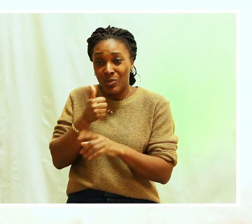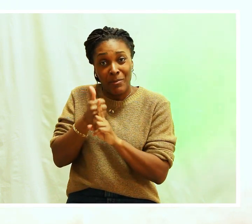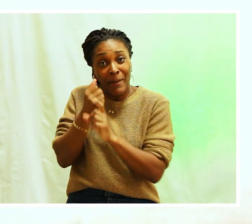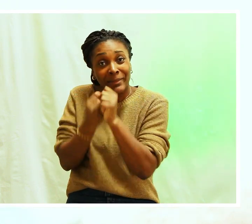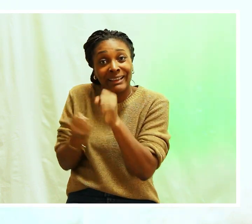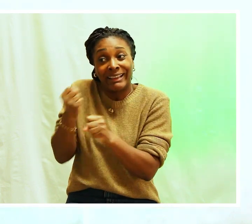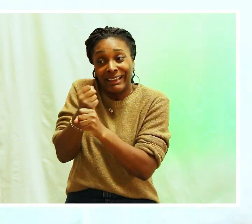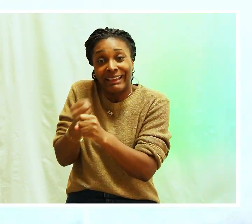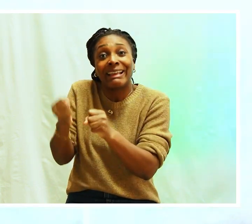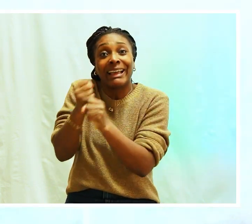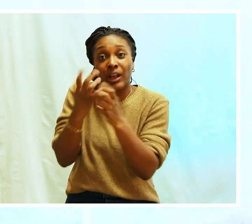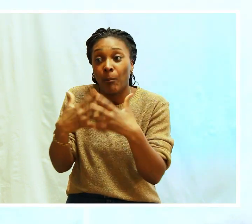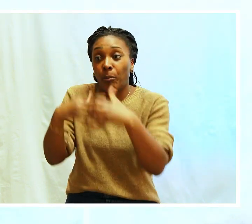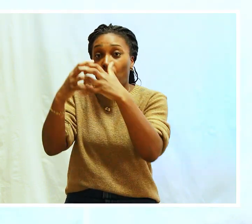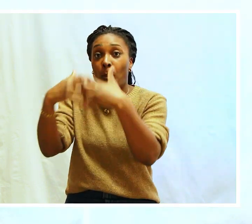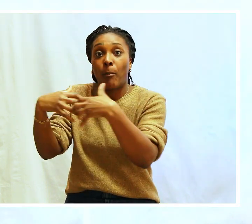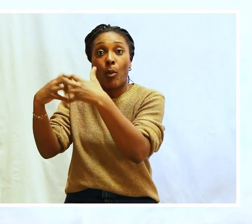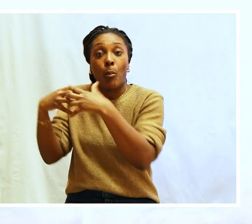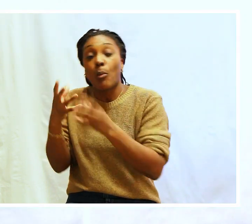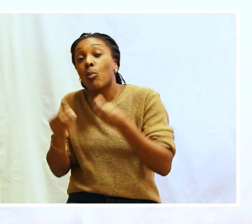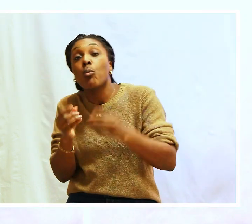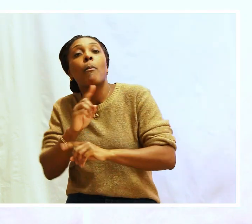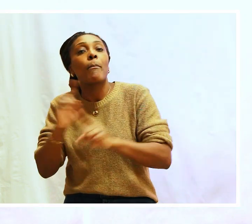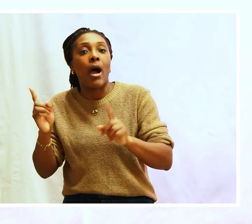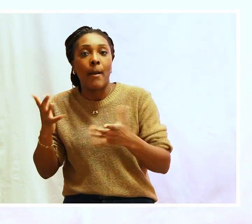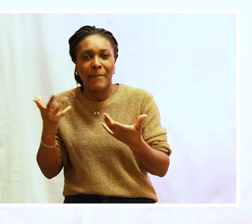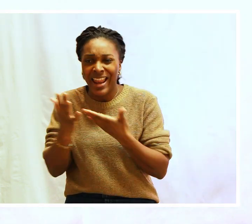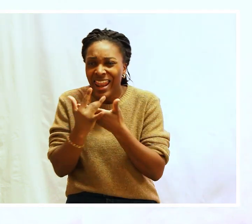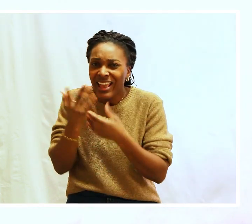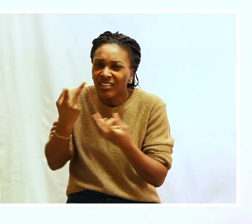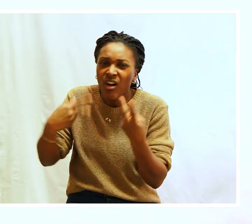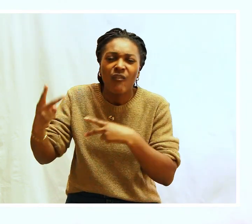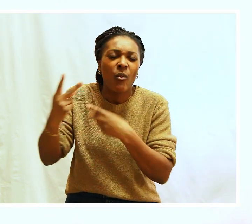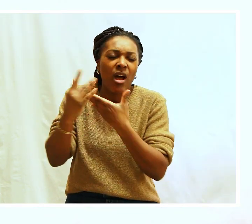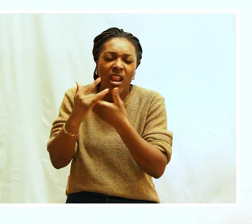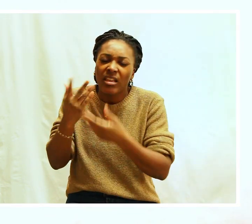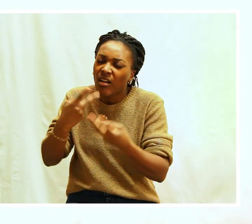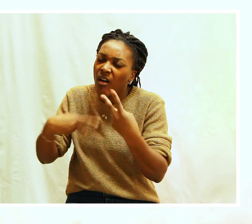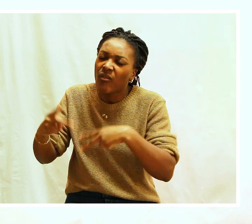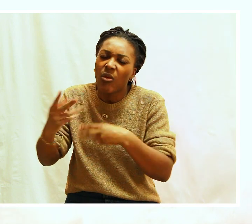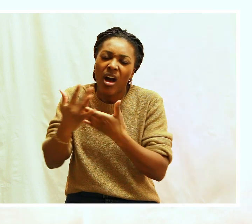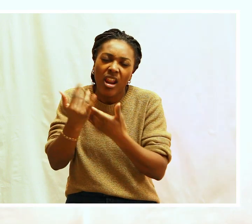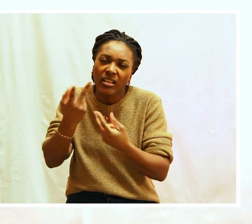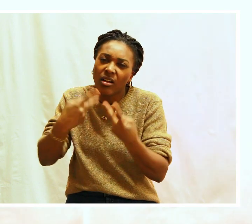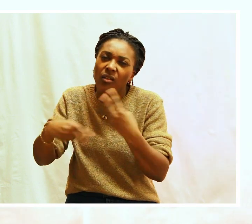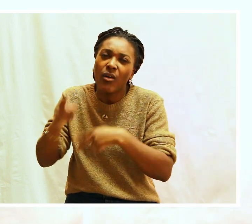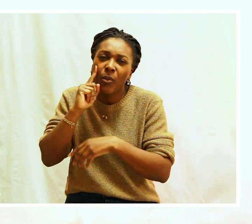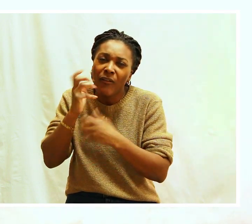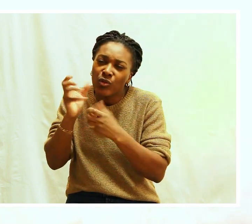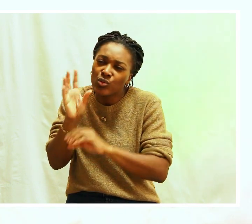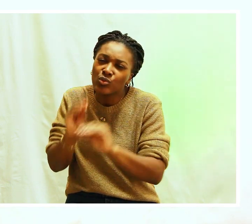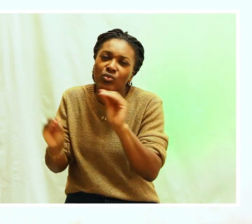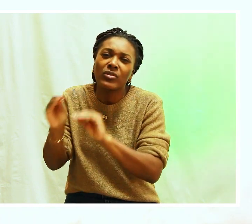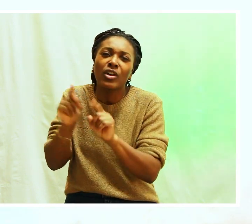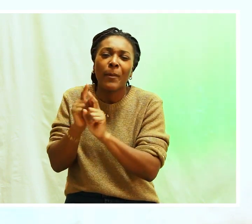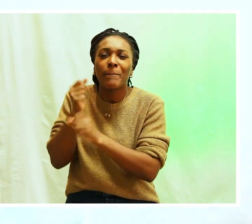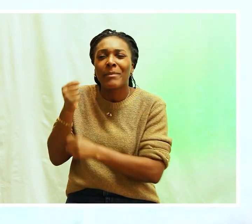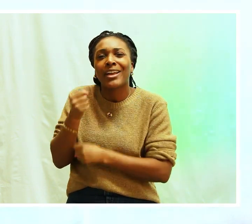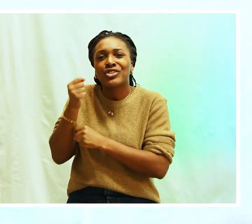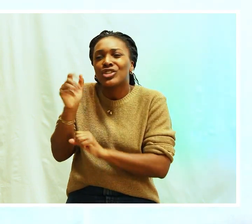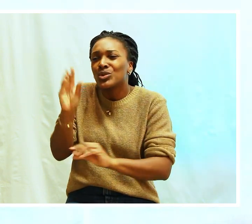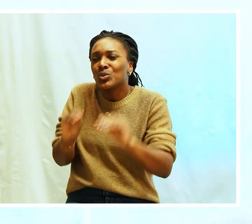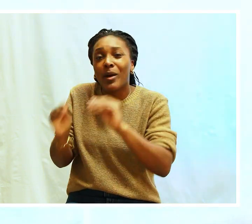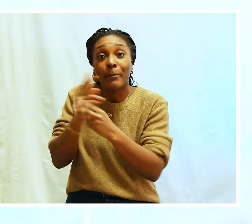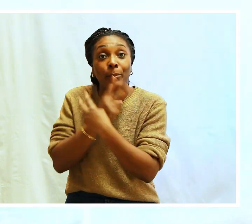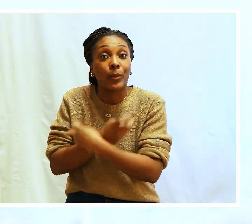pas. Mais on voit qu'il va envoyer plusieurs lettres à l'église de Corinthe parce qu'il veut les soutenir. Il veut veiller sur eux comme un berger veille sur ses